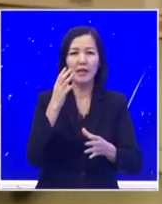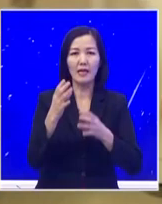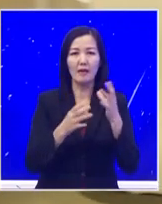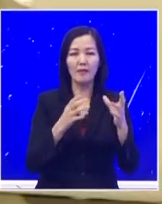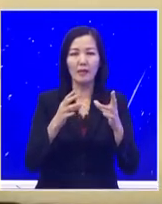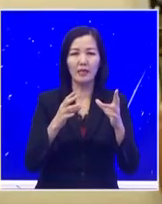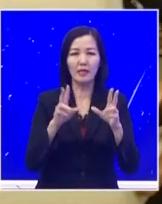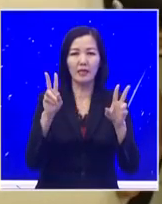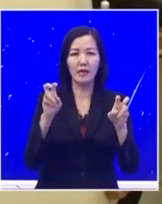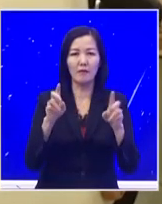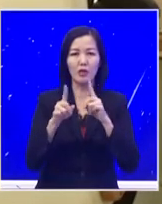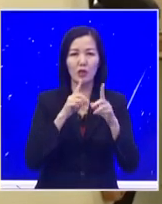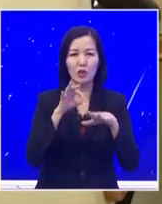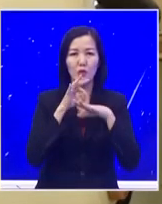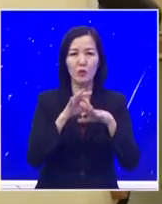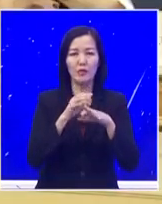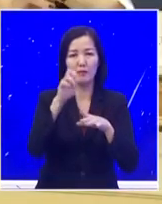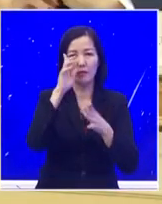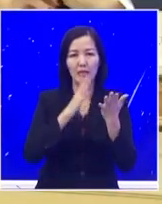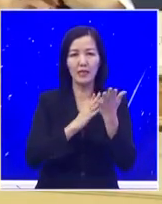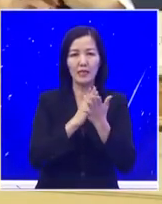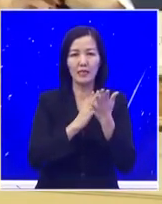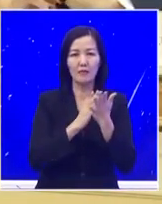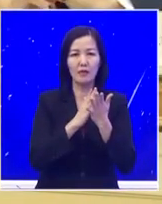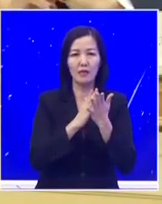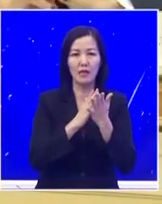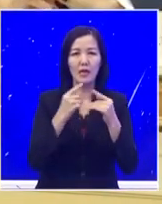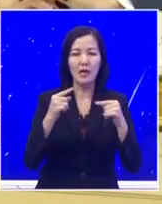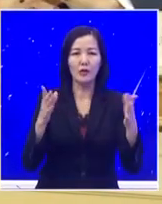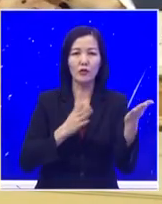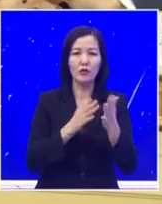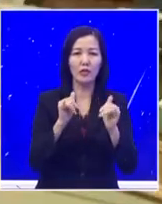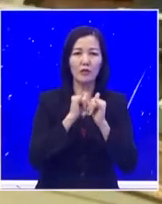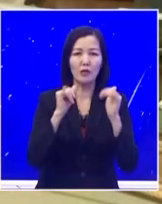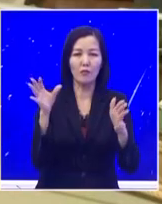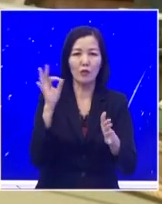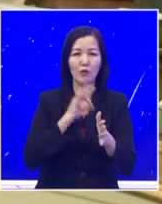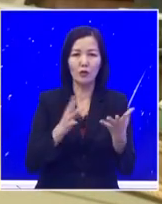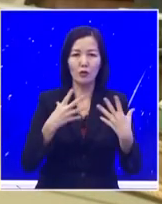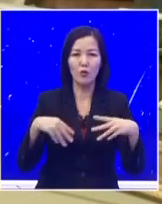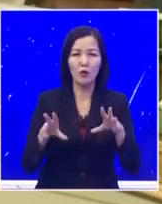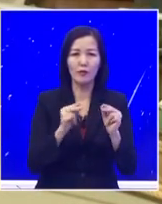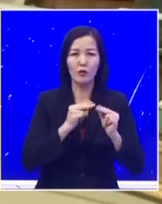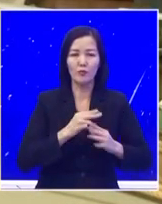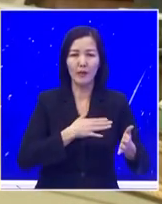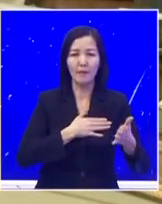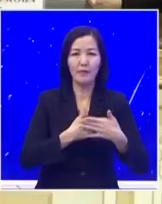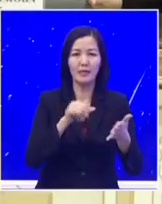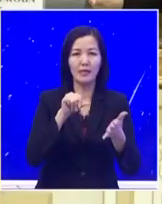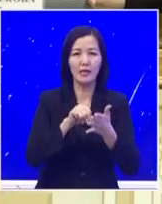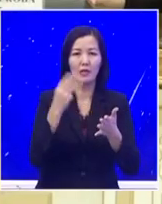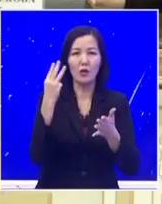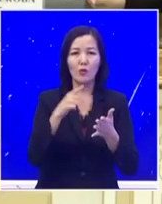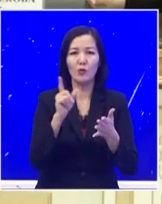салтанатты жиын өткізді. Басқосуға мемлекеттік қызметтегі ардагерлер өңіріміздің әртүрлі саласының дамуына үлес қосып, қоғамдық